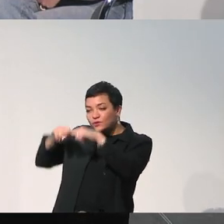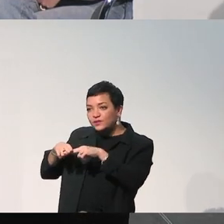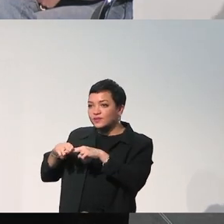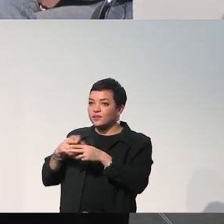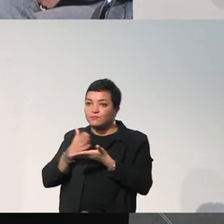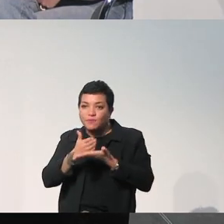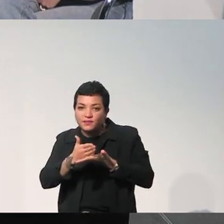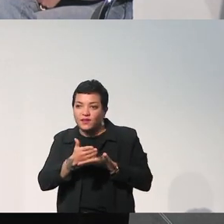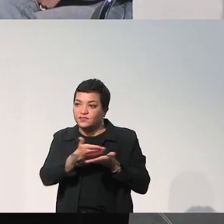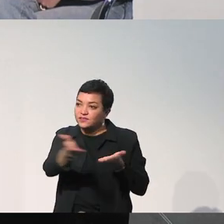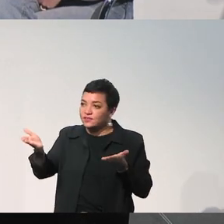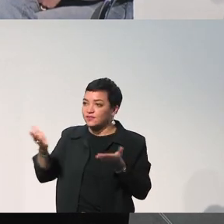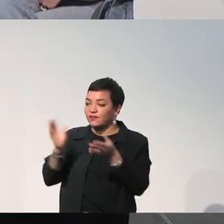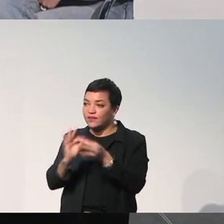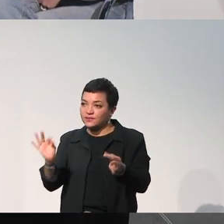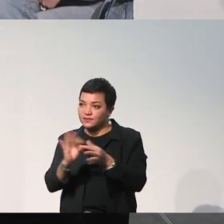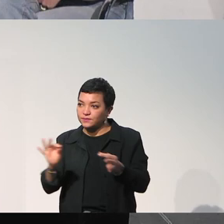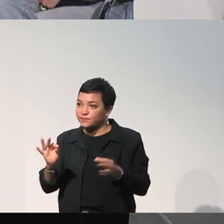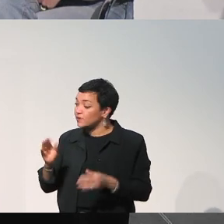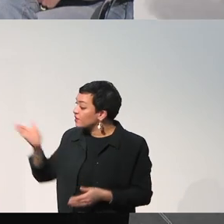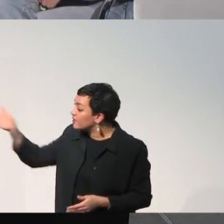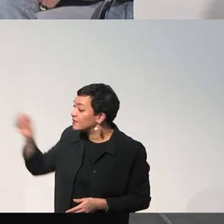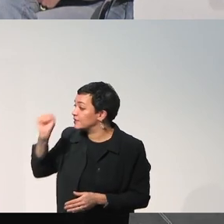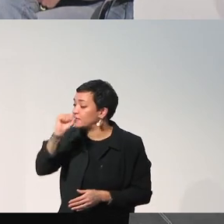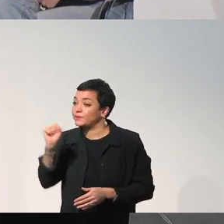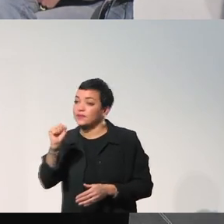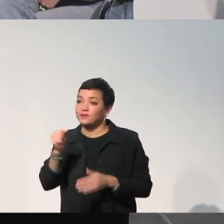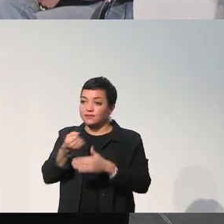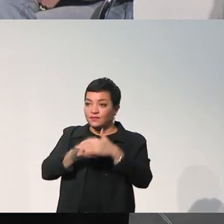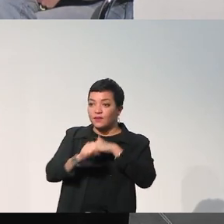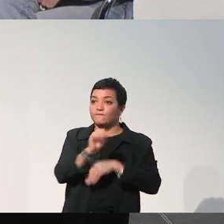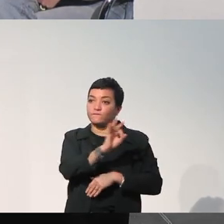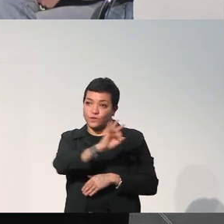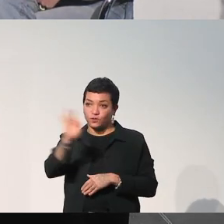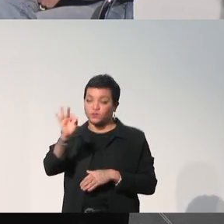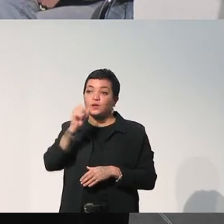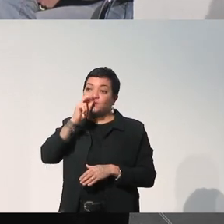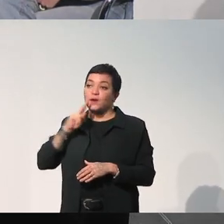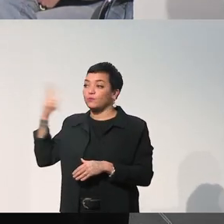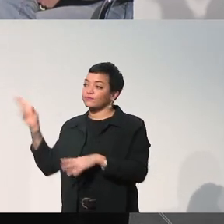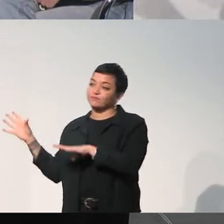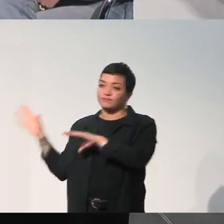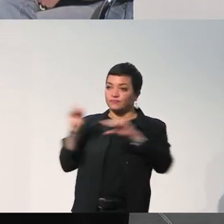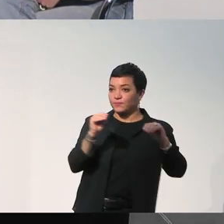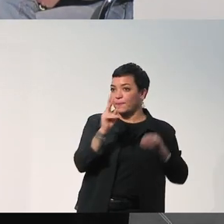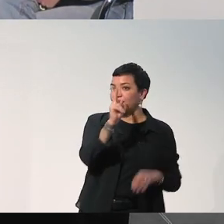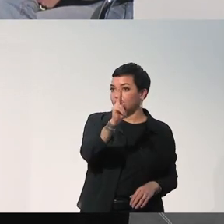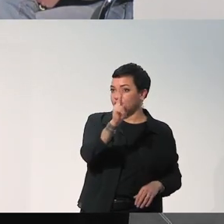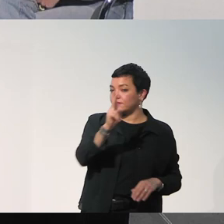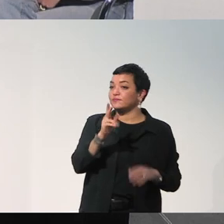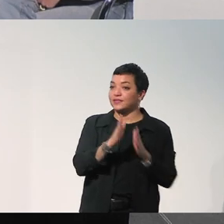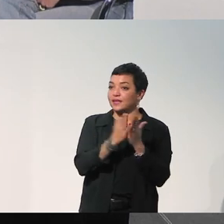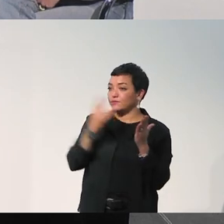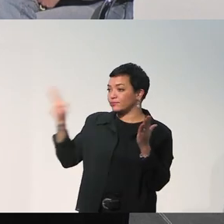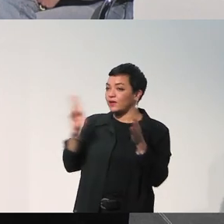nous dans son récit. Sabil, vous êtes né en France, vos parents sont venus s'installer à Paris, vous nous le racontez dans Beyrouth sur Seine,